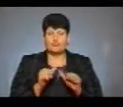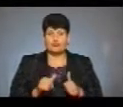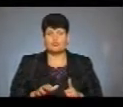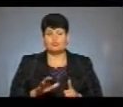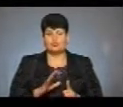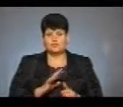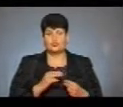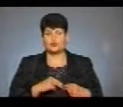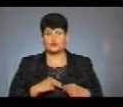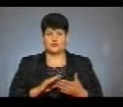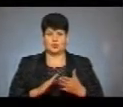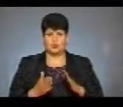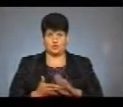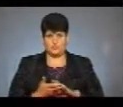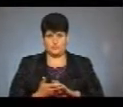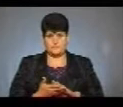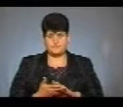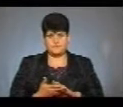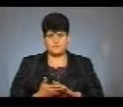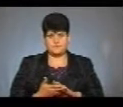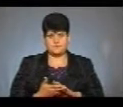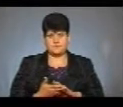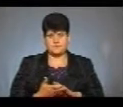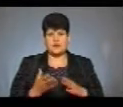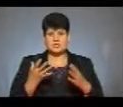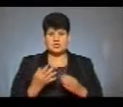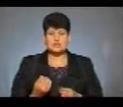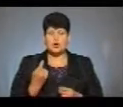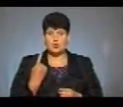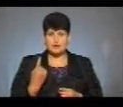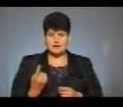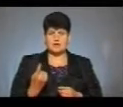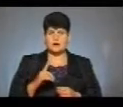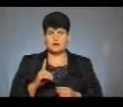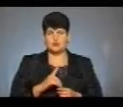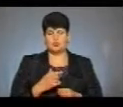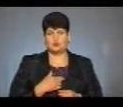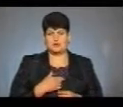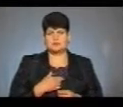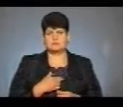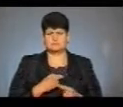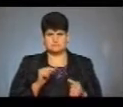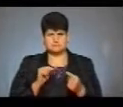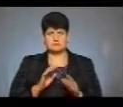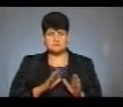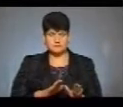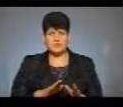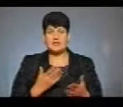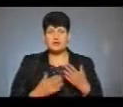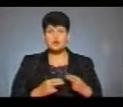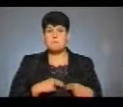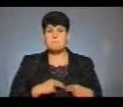саме був трудовий договір. Крім того, от ще одне, що викликає в нас значне заперечення, якщо, скажімо,